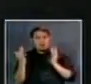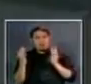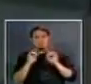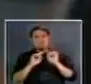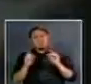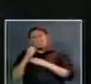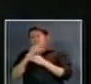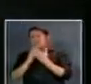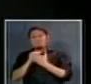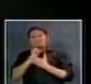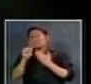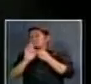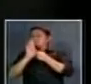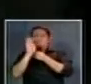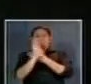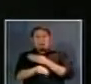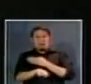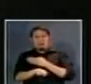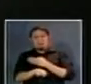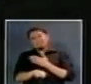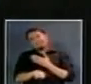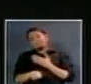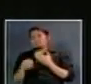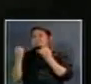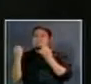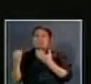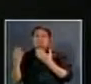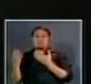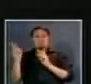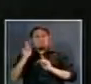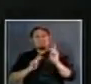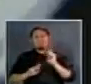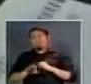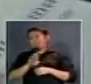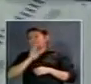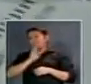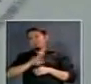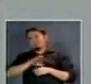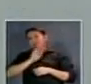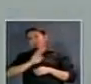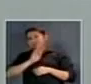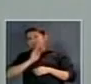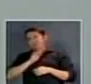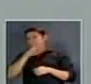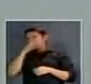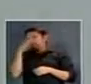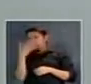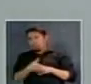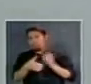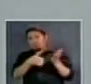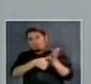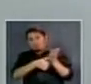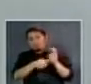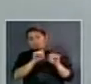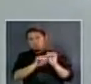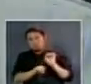Unfortunately, marami sa kanila ang talagang kumbaga tinamlay na, natamlaya na sa pagboto, kaya nakakahinayang daw at hindi na bilang